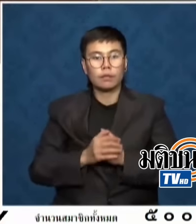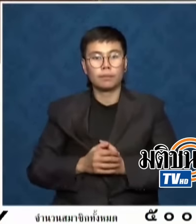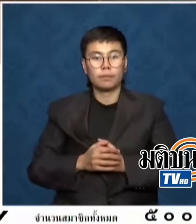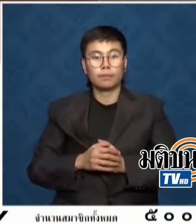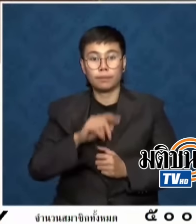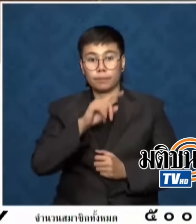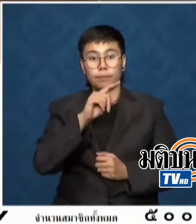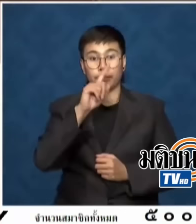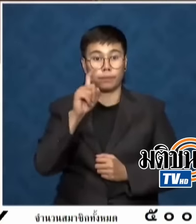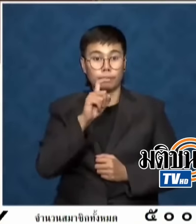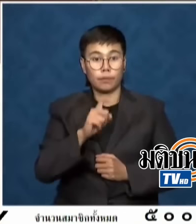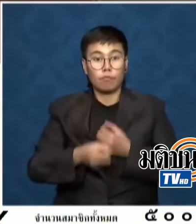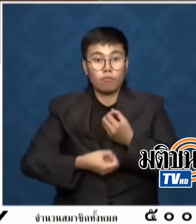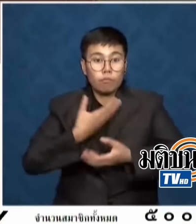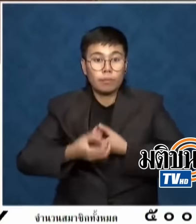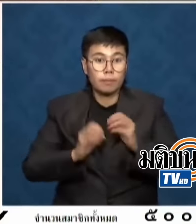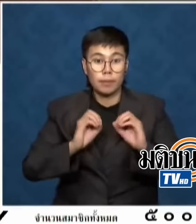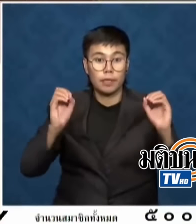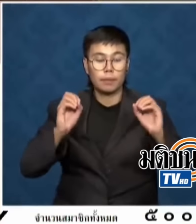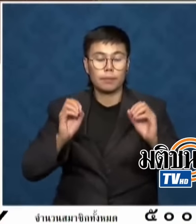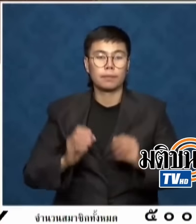ะครับ